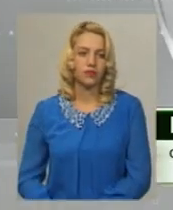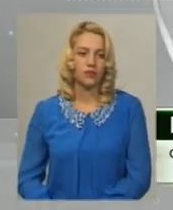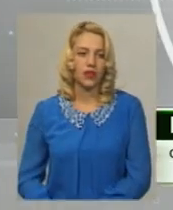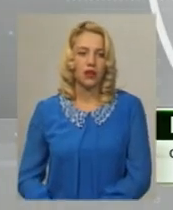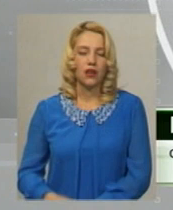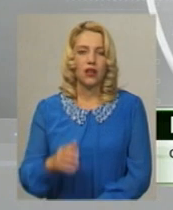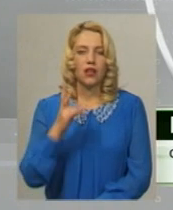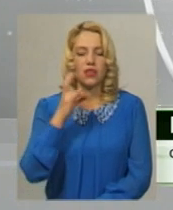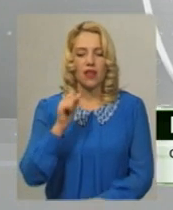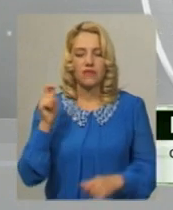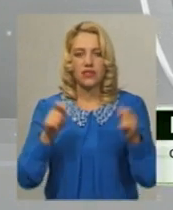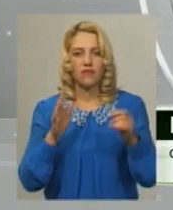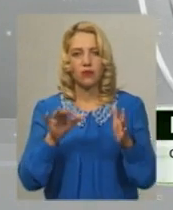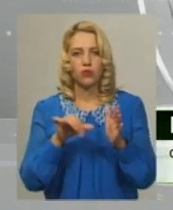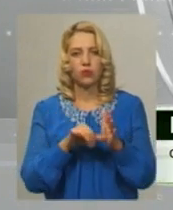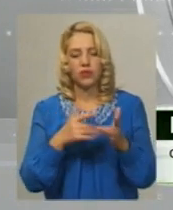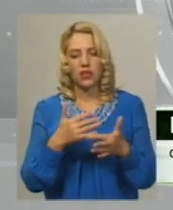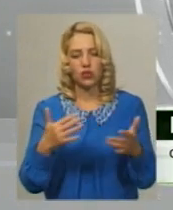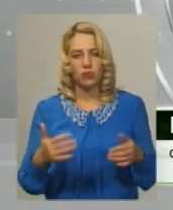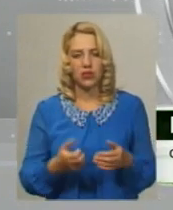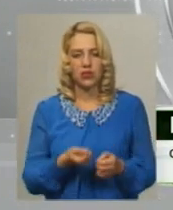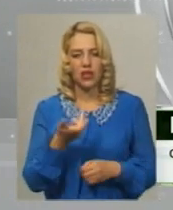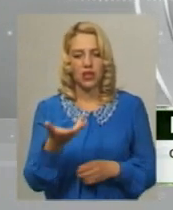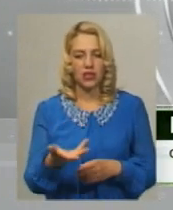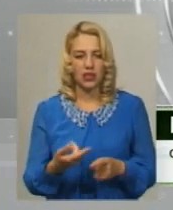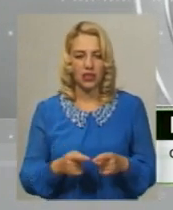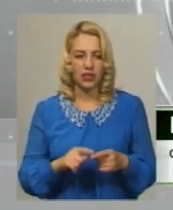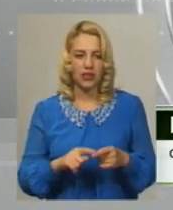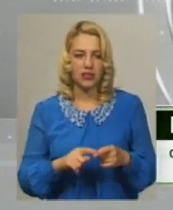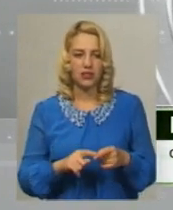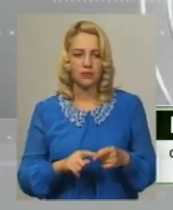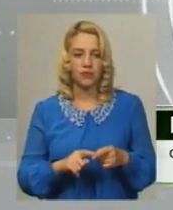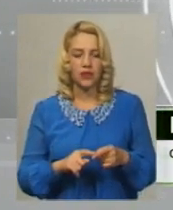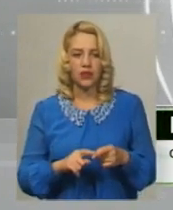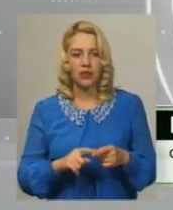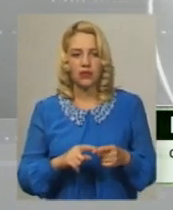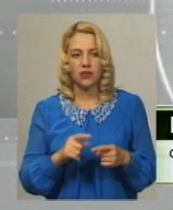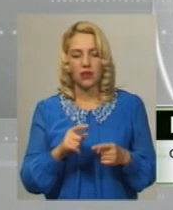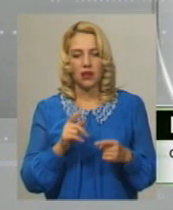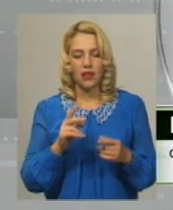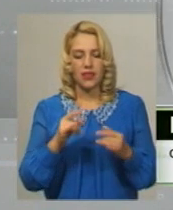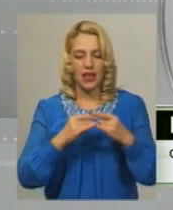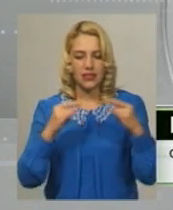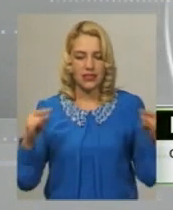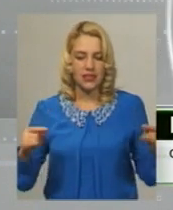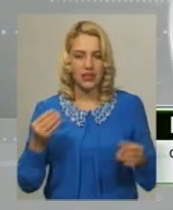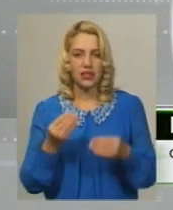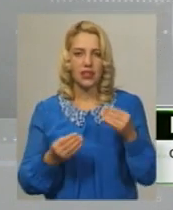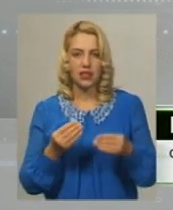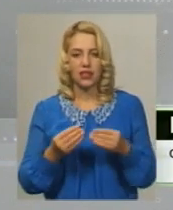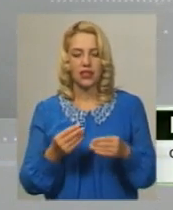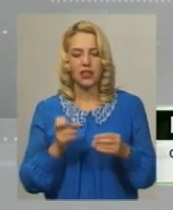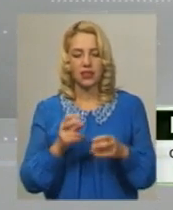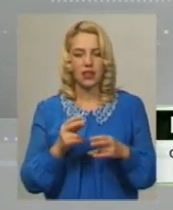На фестивалі буде представлено різноманітна кількість настільних ігор. Так як ми хочемо поширити настільні ігри як вид